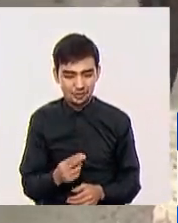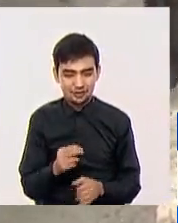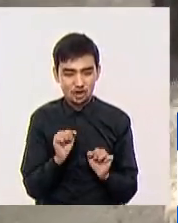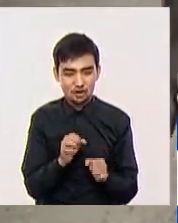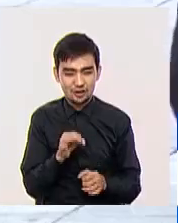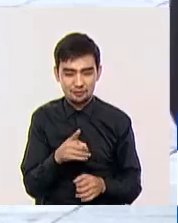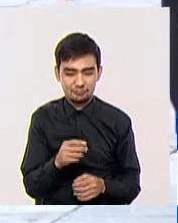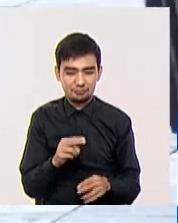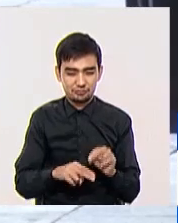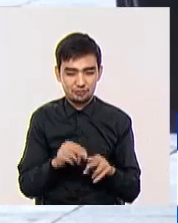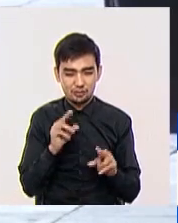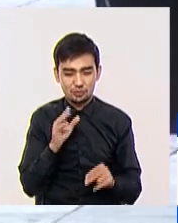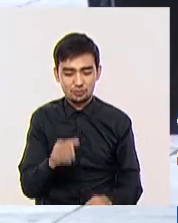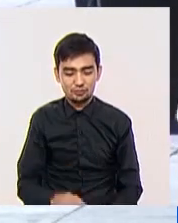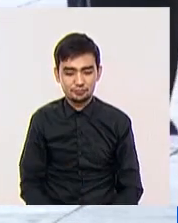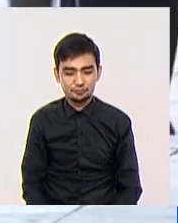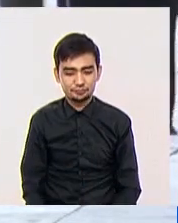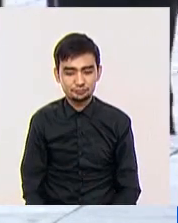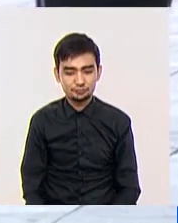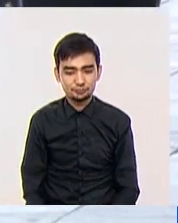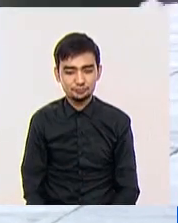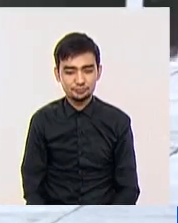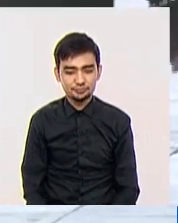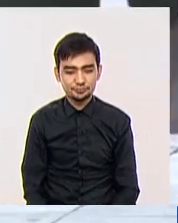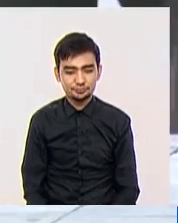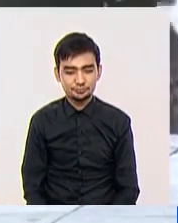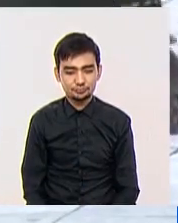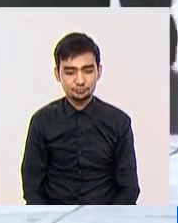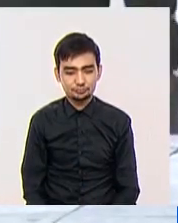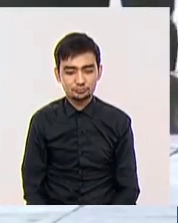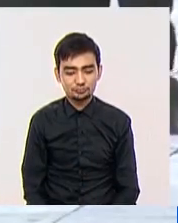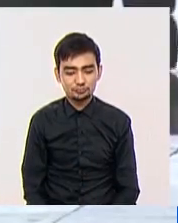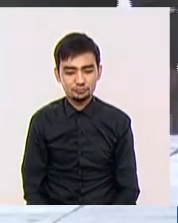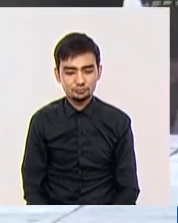подъемники. Людмила Батюшкина, Ирина Нинашева, Информбюро, Карагандинская область.